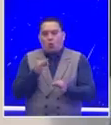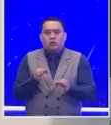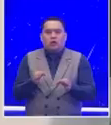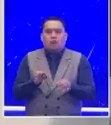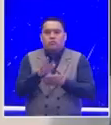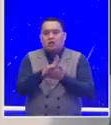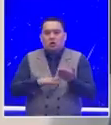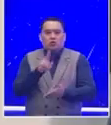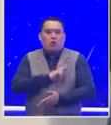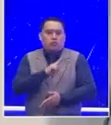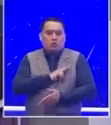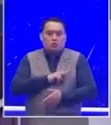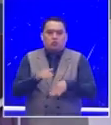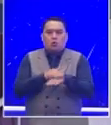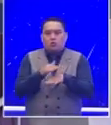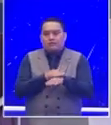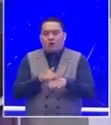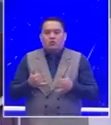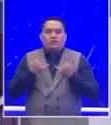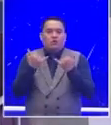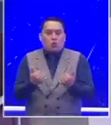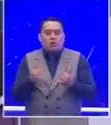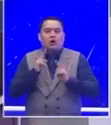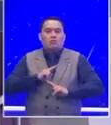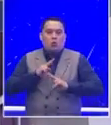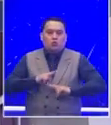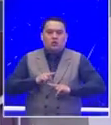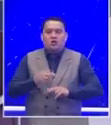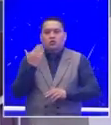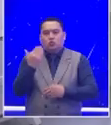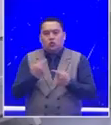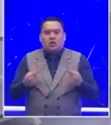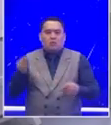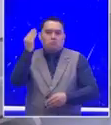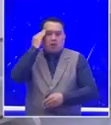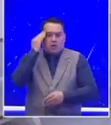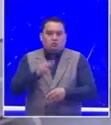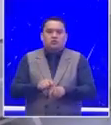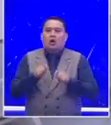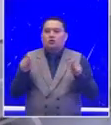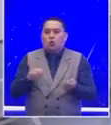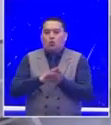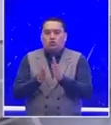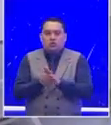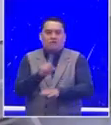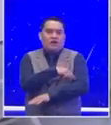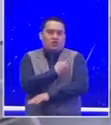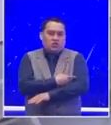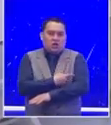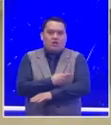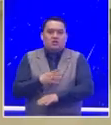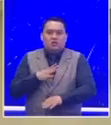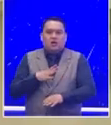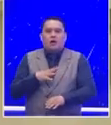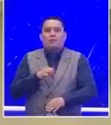они продолжают работать во благо народа. Помимо этого, рассматриваются и другие меры по созданию условий для врачей. Наряду с